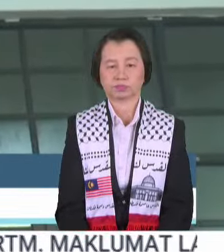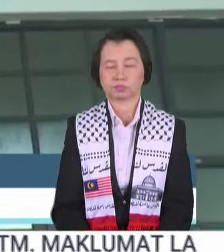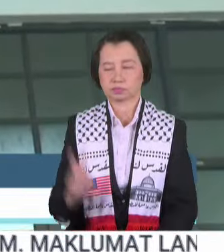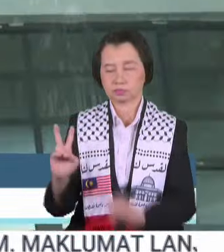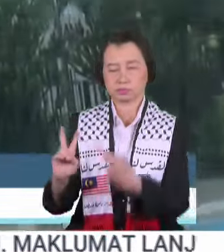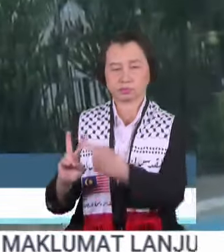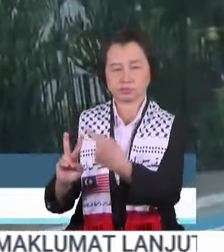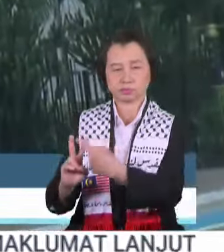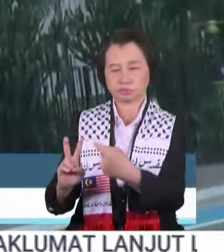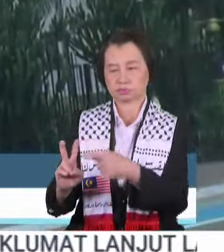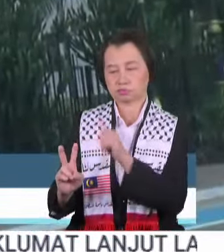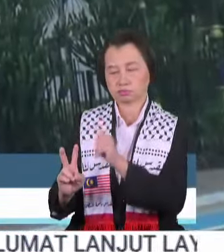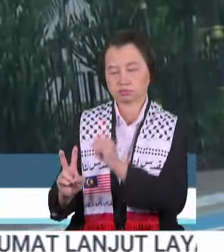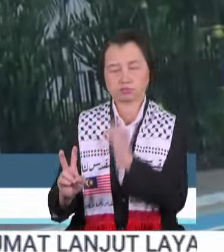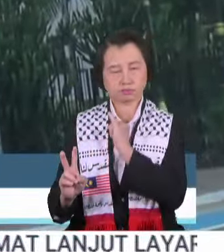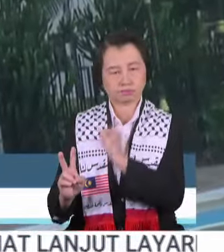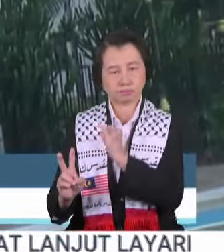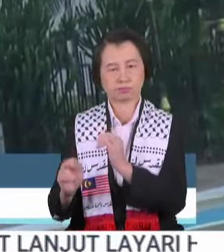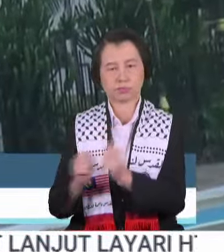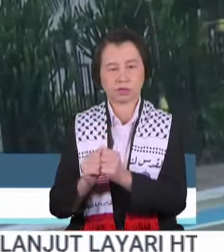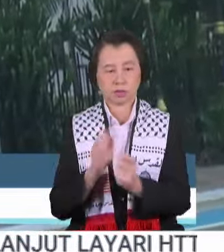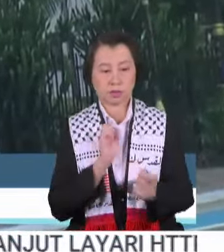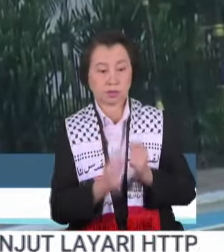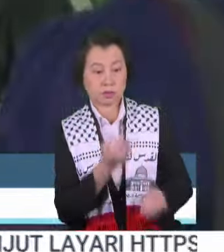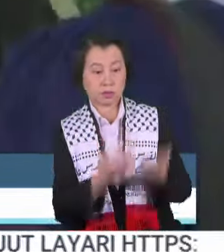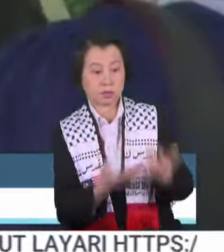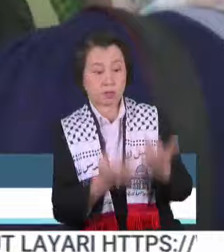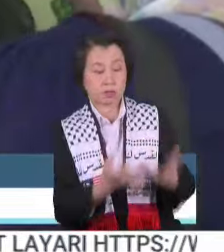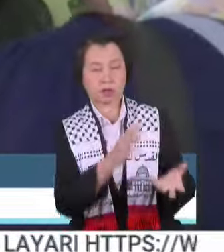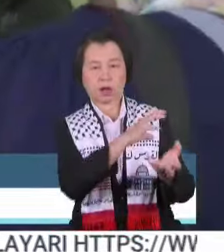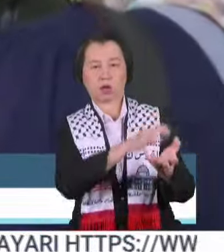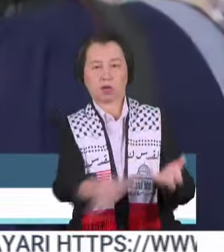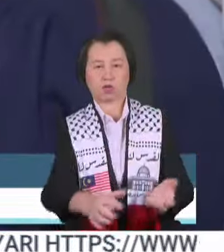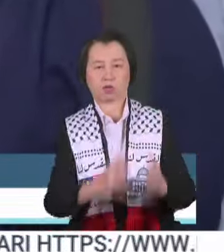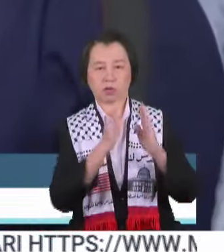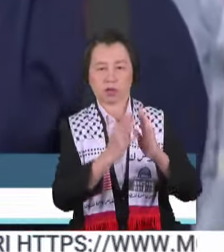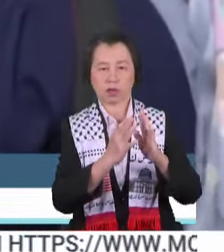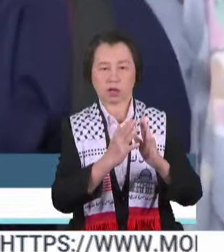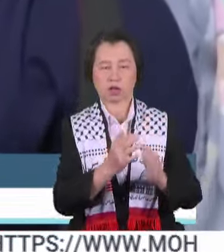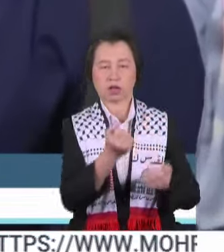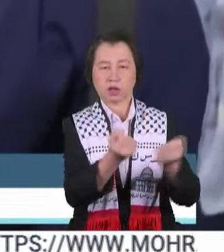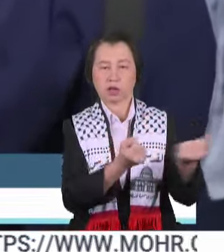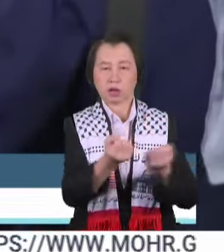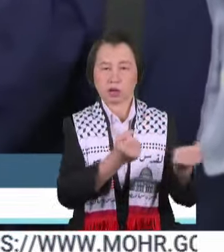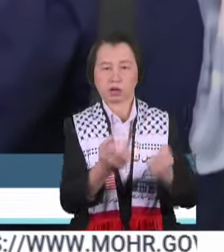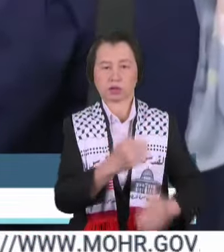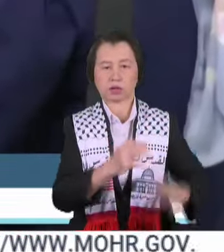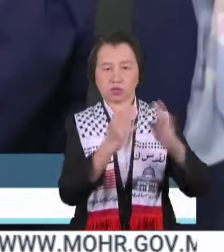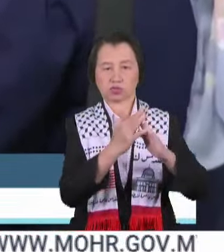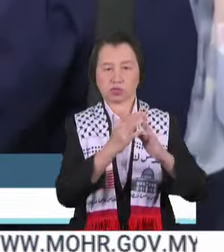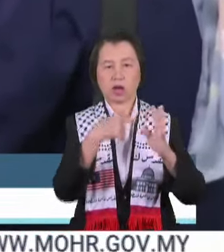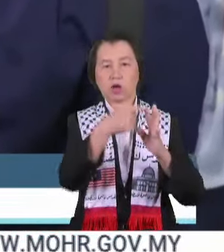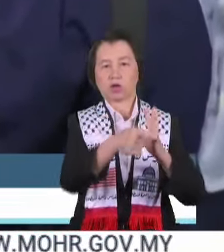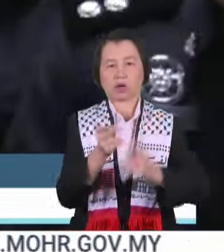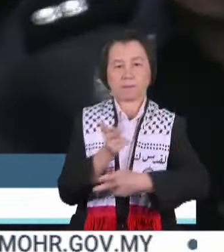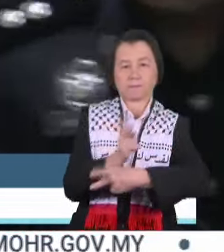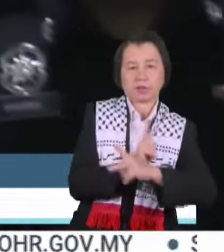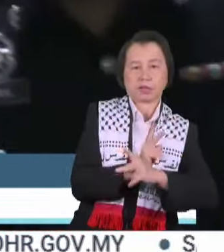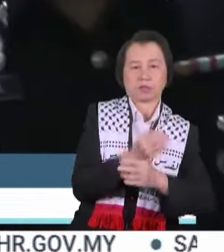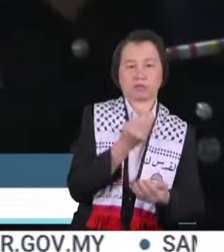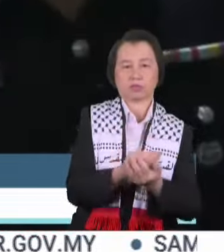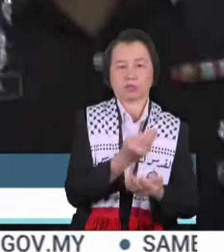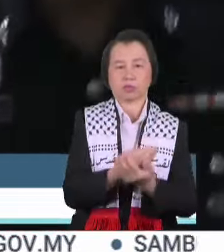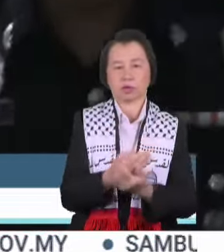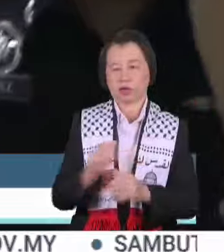Mereka didakwa melakukan khianat dengan api hingga menyebabkan kerosakan terhadap kenderaan dan rumah 4 peminjam. Perbuatan